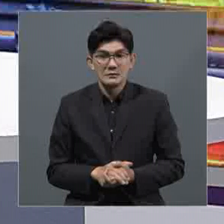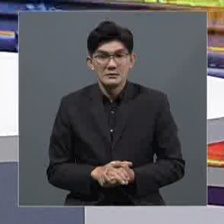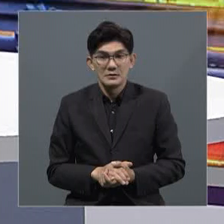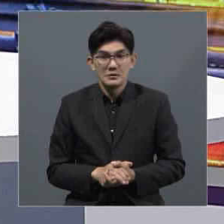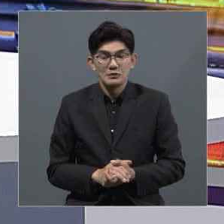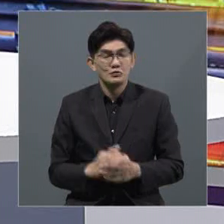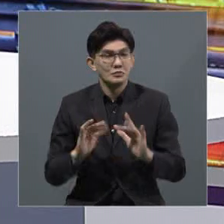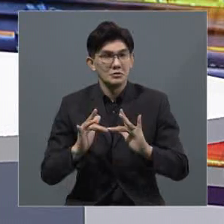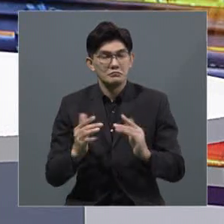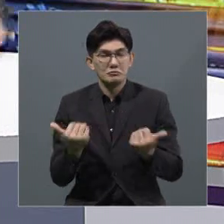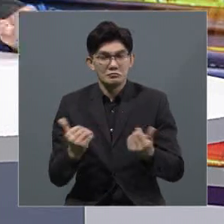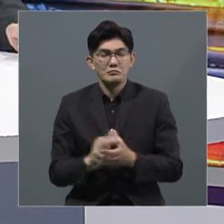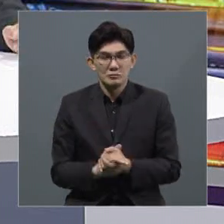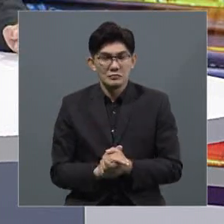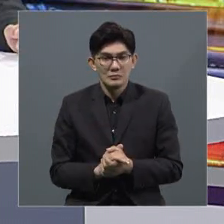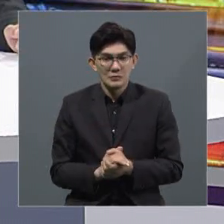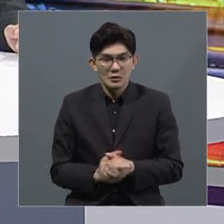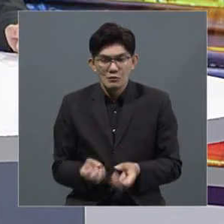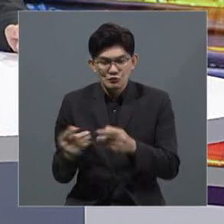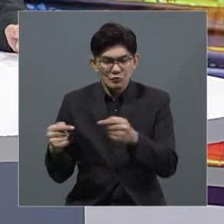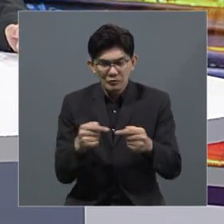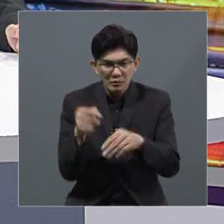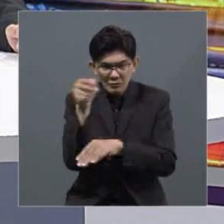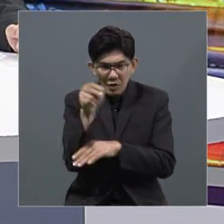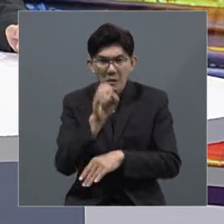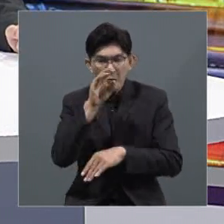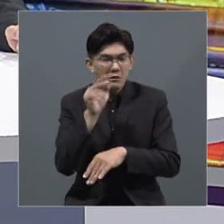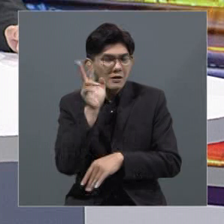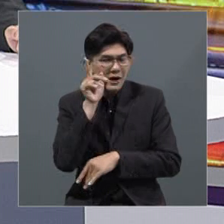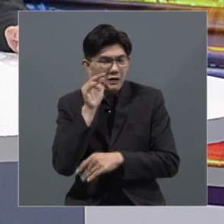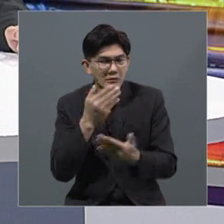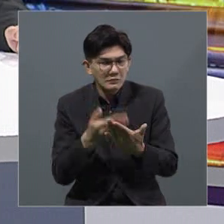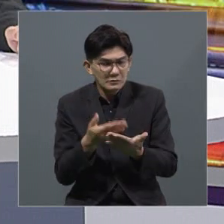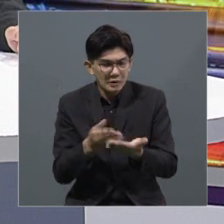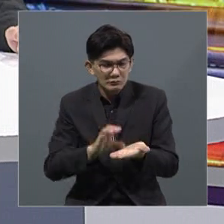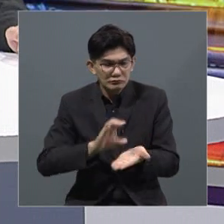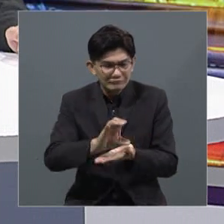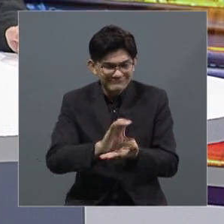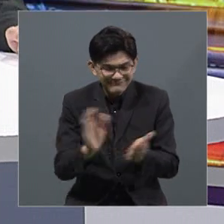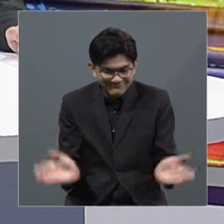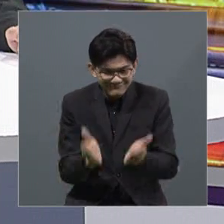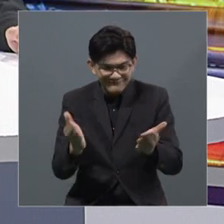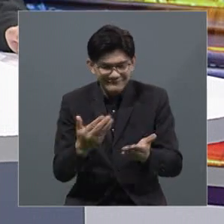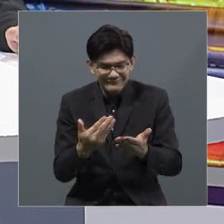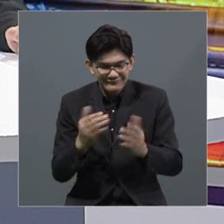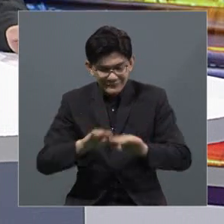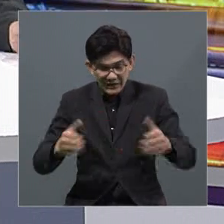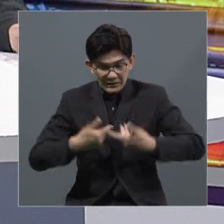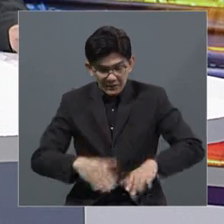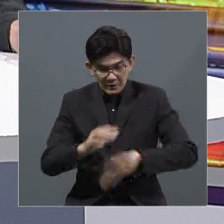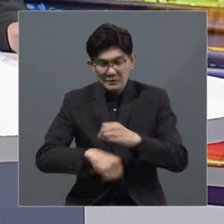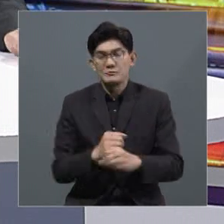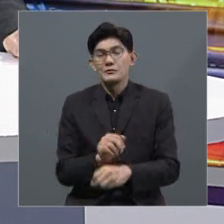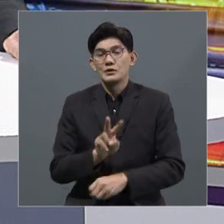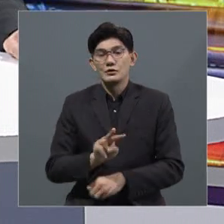ในโลกออนไลน์เนี่ยนะครับคุณผู้ชมมีคนส่งต่อกันเป็นคลิปวิดีโอฮะแจ้งข่าวบอกว่าเงินอุดหนุนเด็กแรกเกิดของปี2567เนี่ยจะได้รับถึง